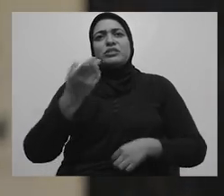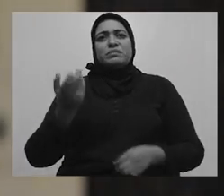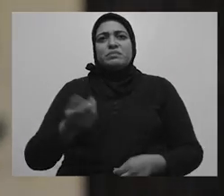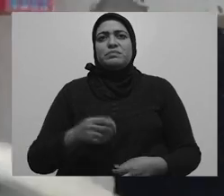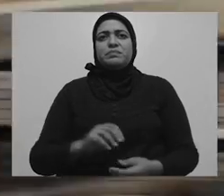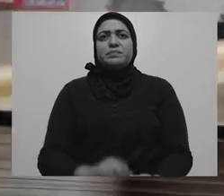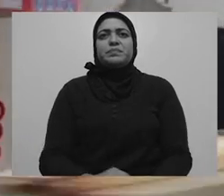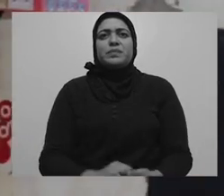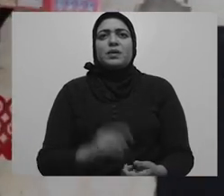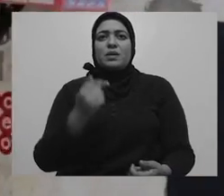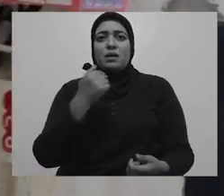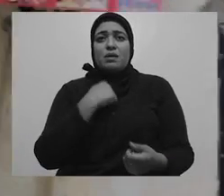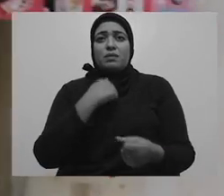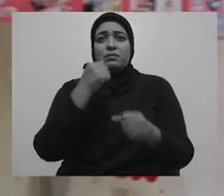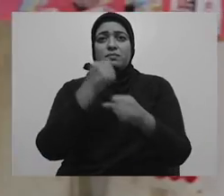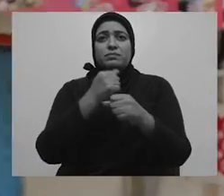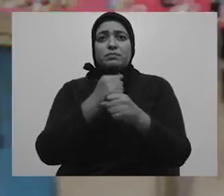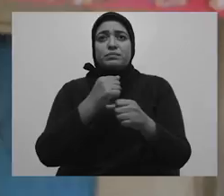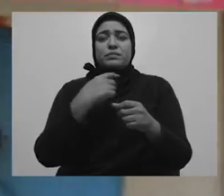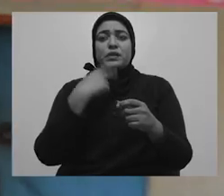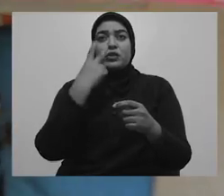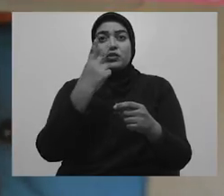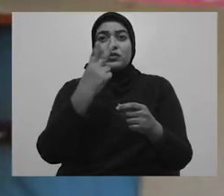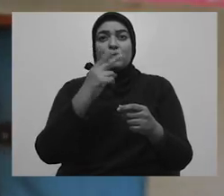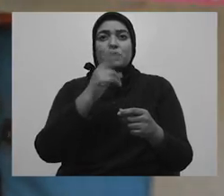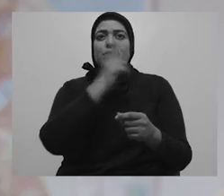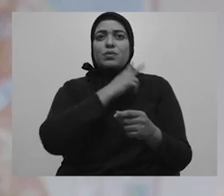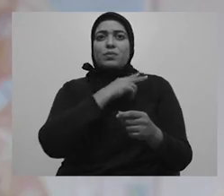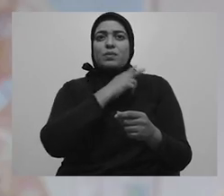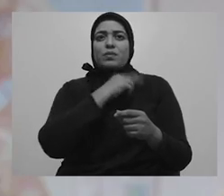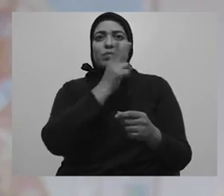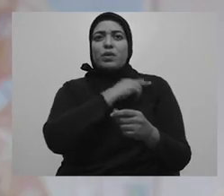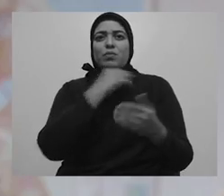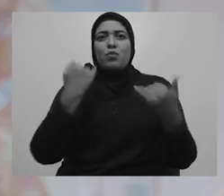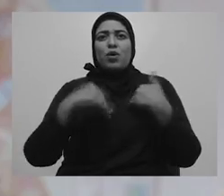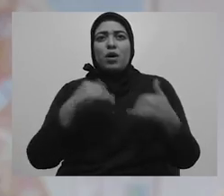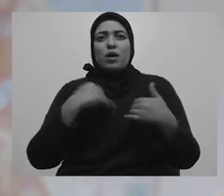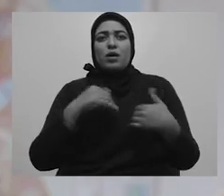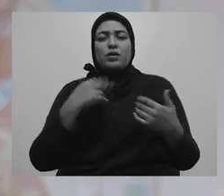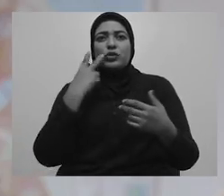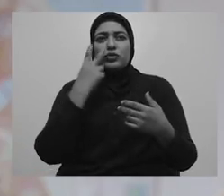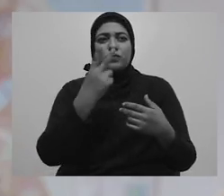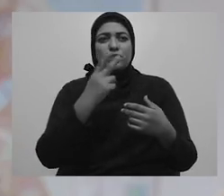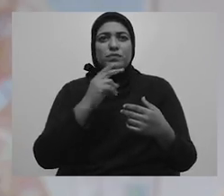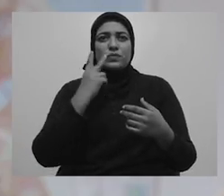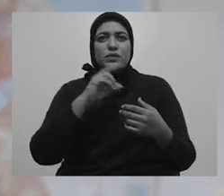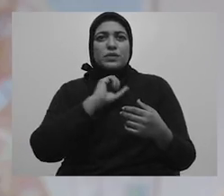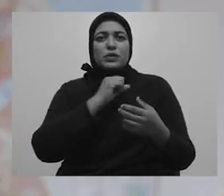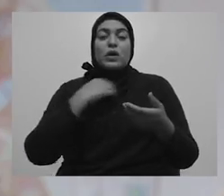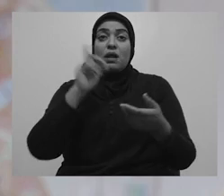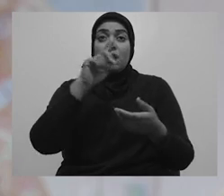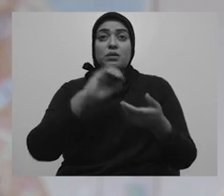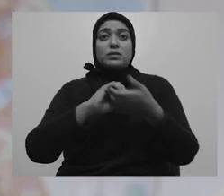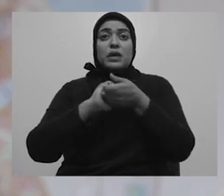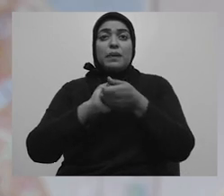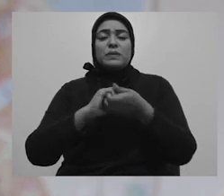شنو خليني نعمل الانسياتيف؟ أنا مربية مختصة به، معناها الأشخاص ذوي